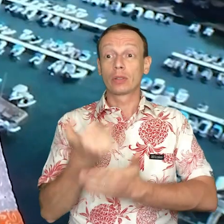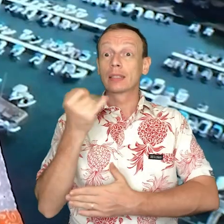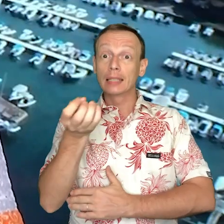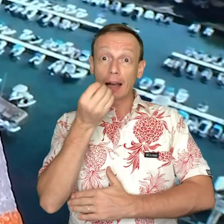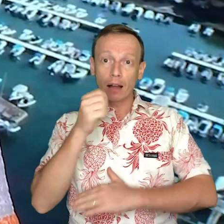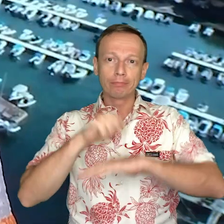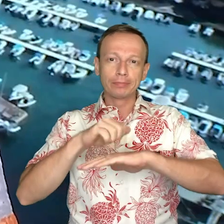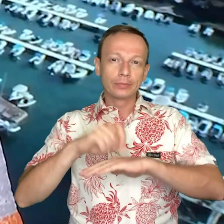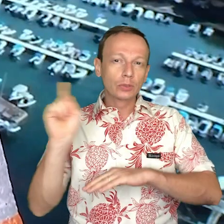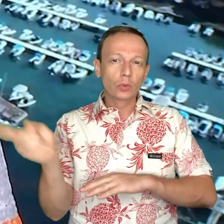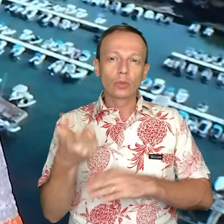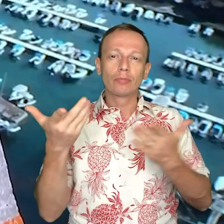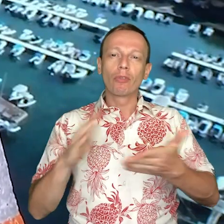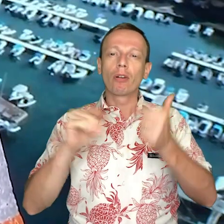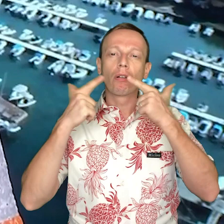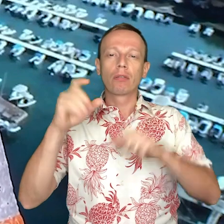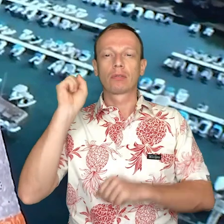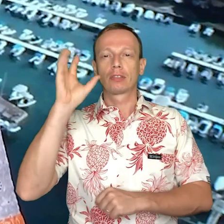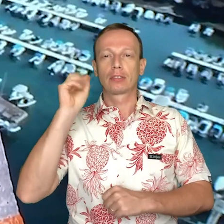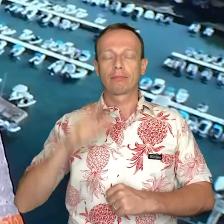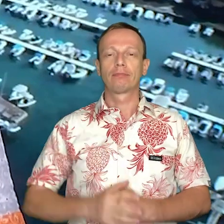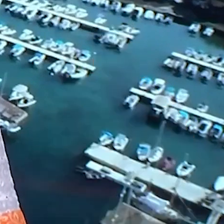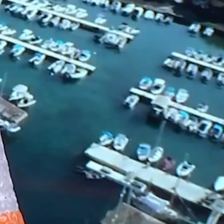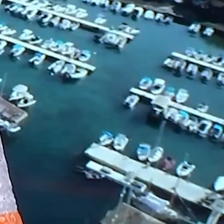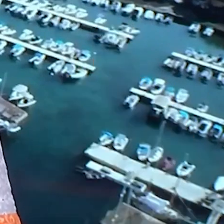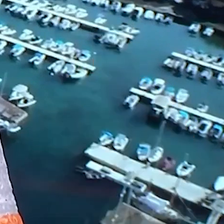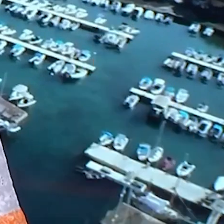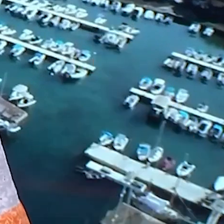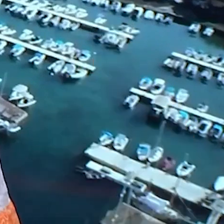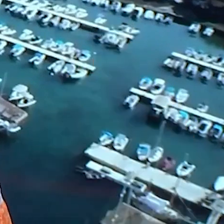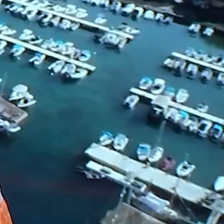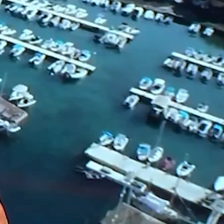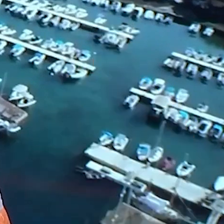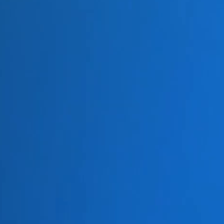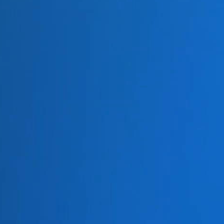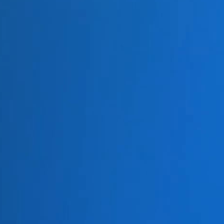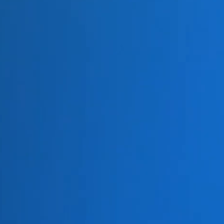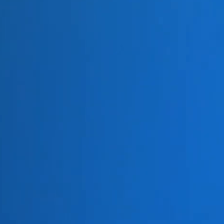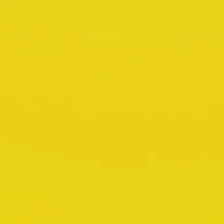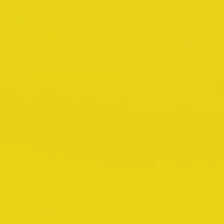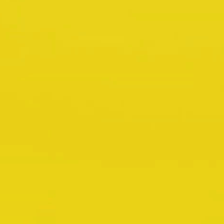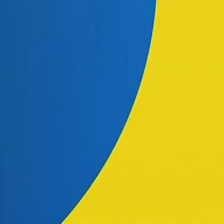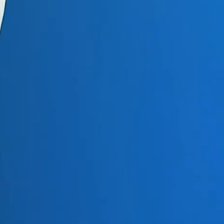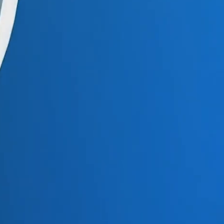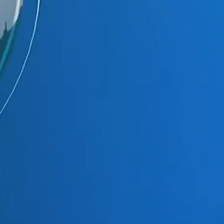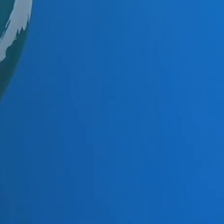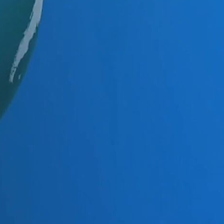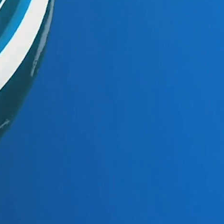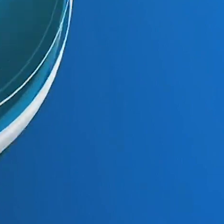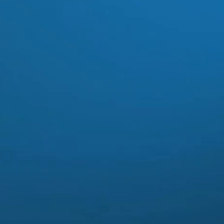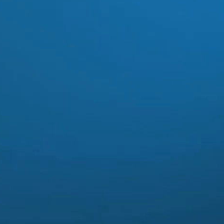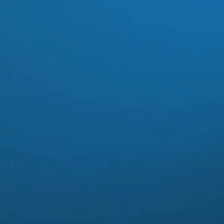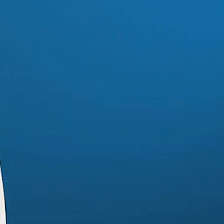vous êtes à table, un très bon appétit. À tout de suite pour votre journal en Rio Tahiti.